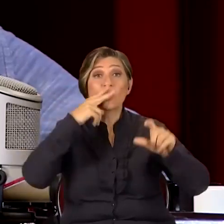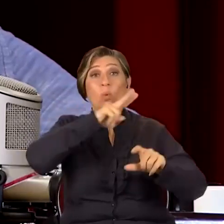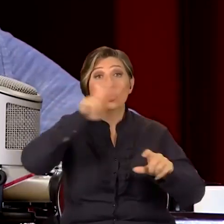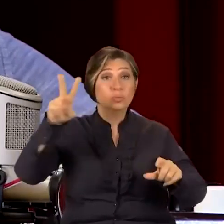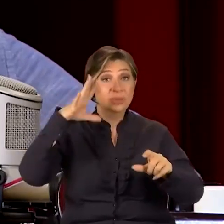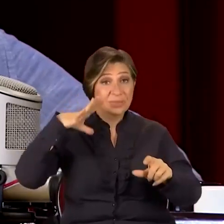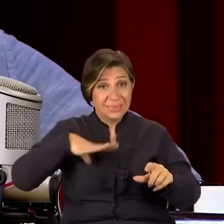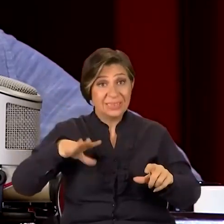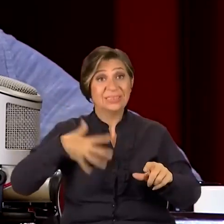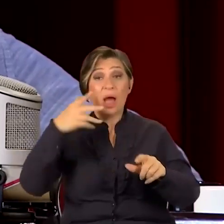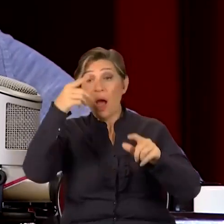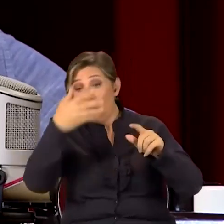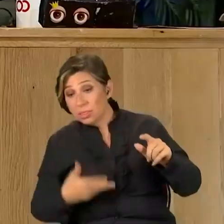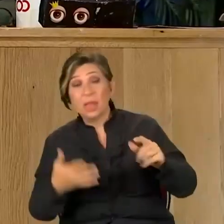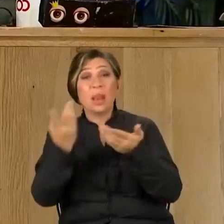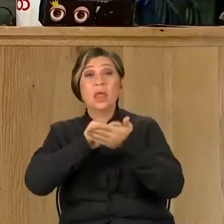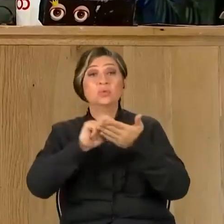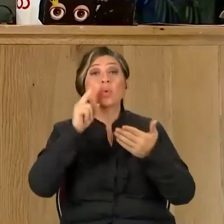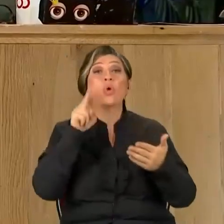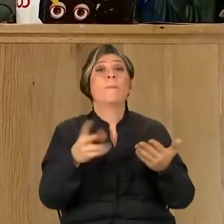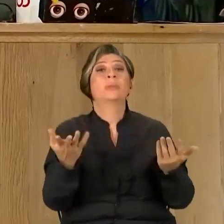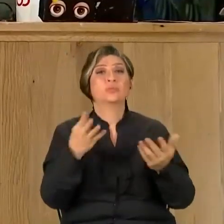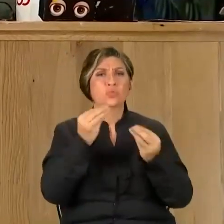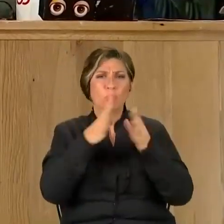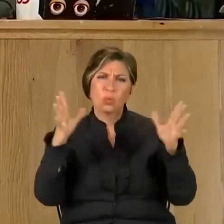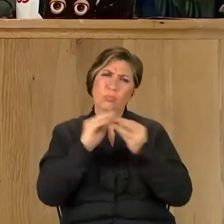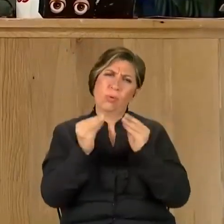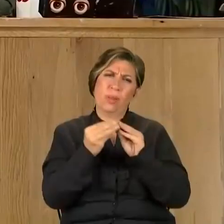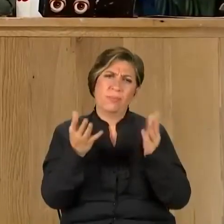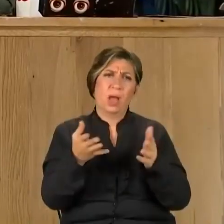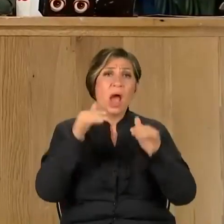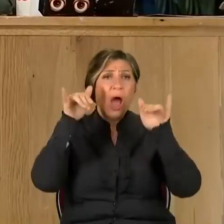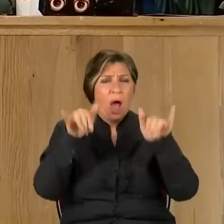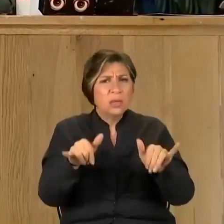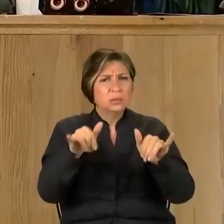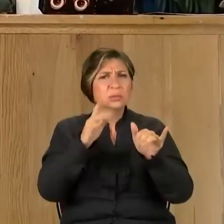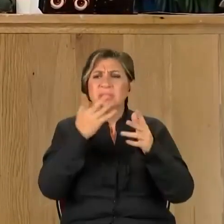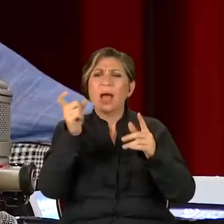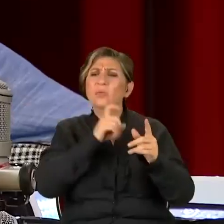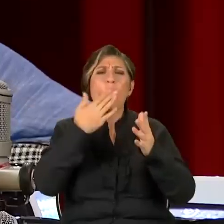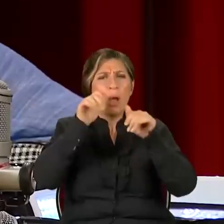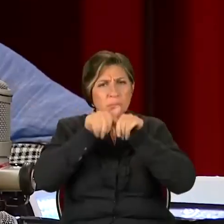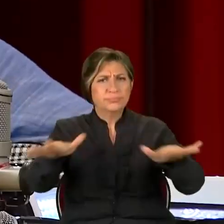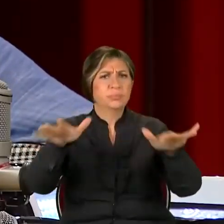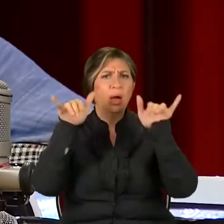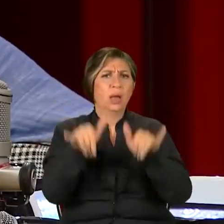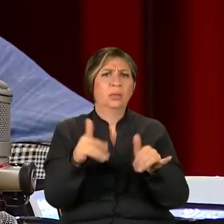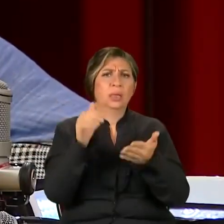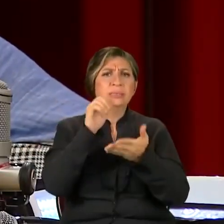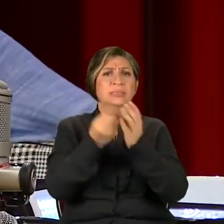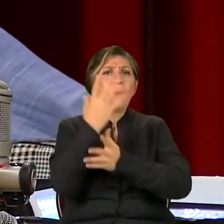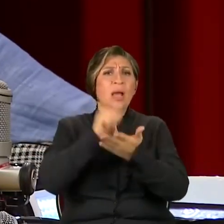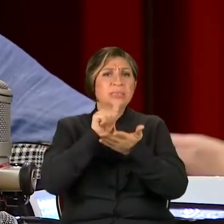okuduğumuz için ister istemez altta ne yazdığını görmedik yani senin bu büyük bir problem Yani aynı aynı aynı şekilde yayınlandı